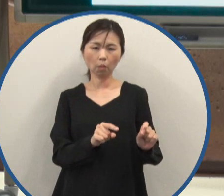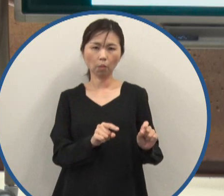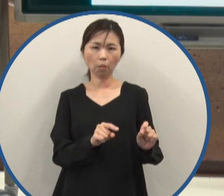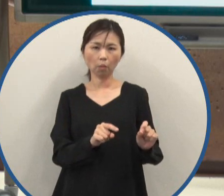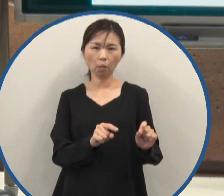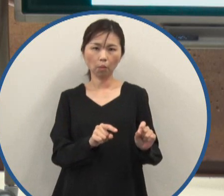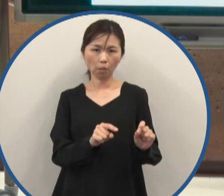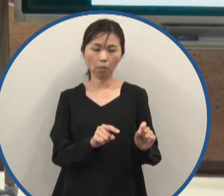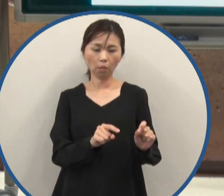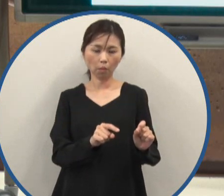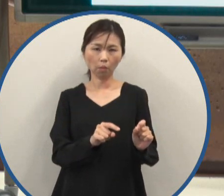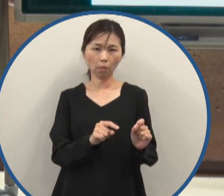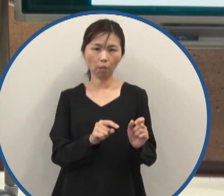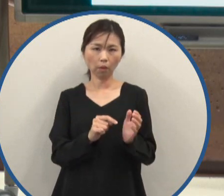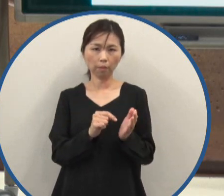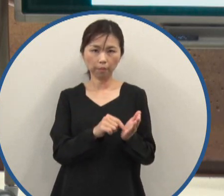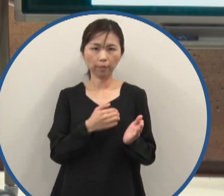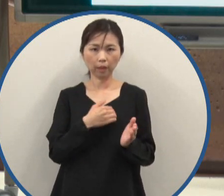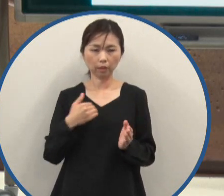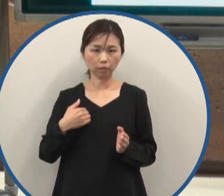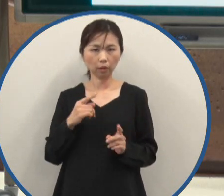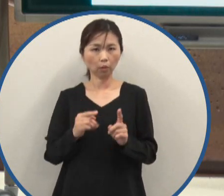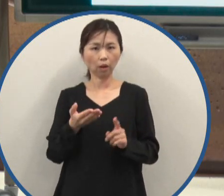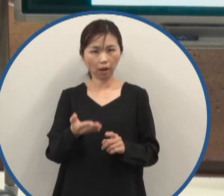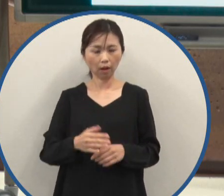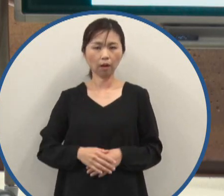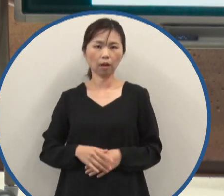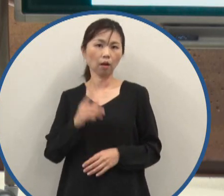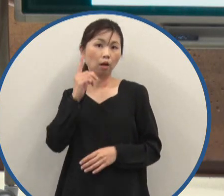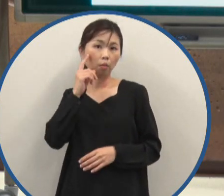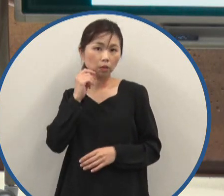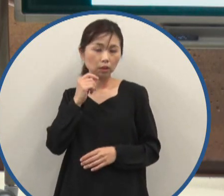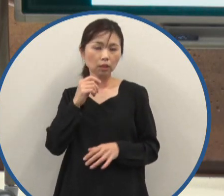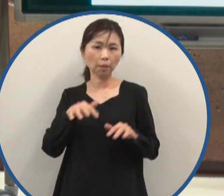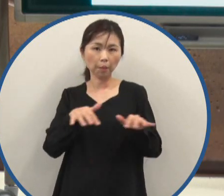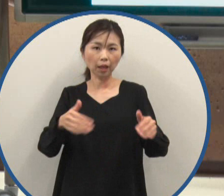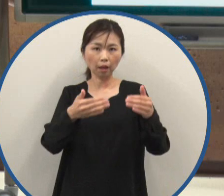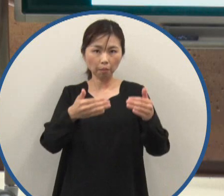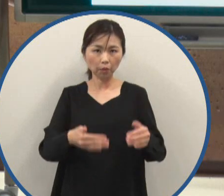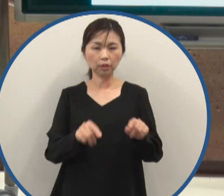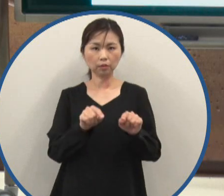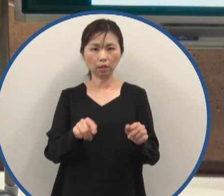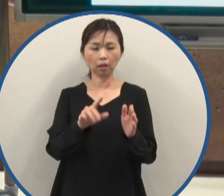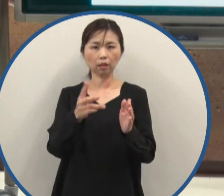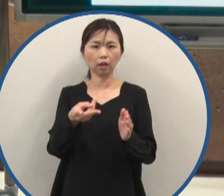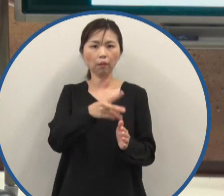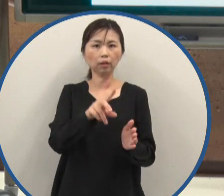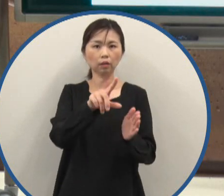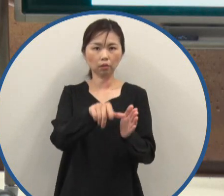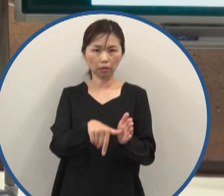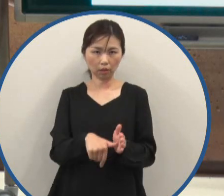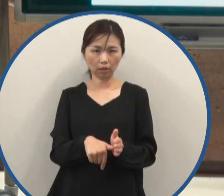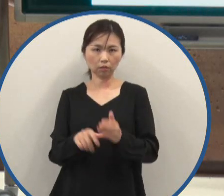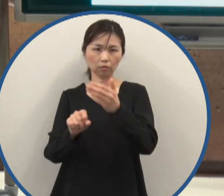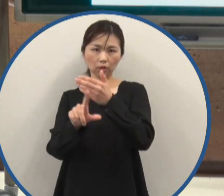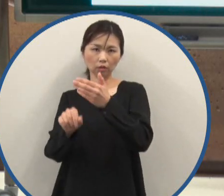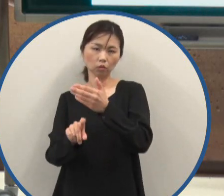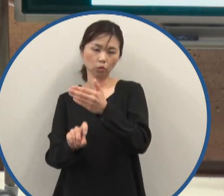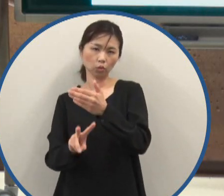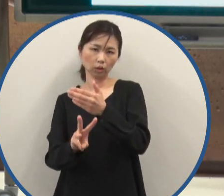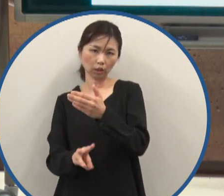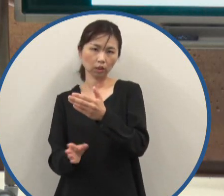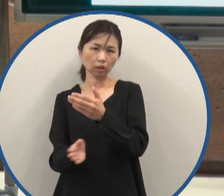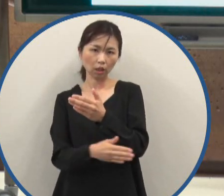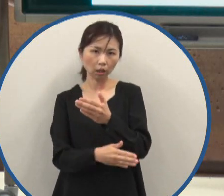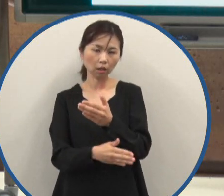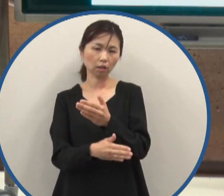またマンボウだった場合に、宣言ではなくてマンボウだった場合に、13日後を取る対策で変わるもの、変わらないものはありますでしょうか。